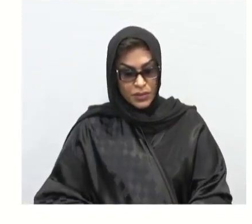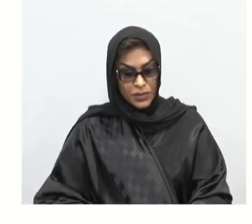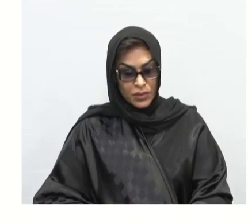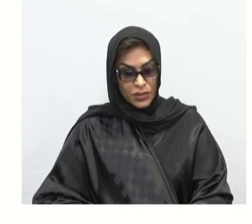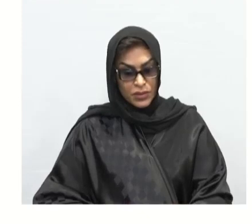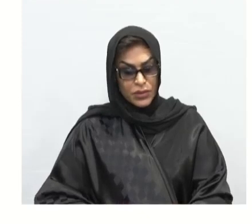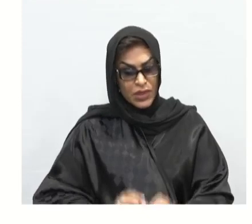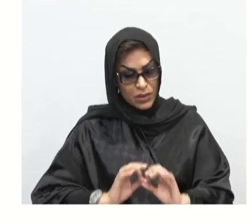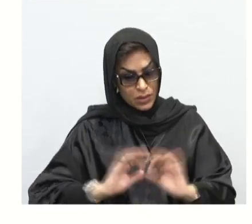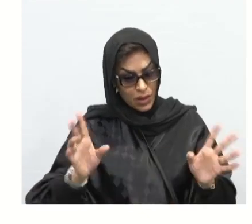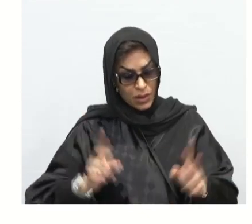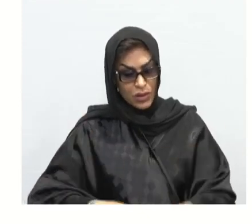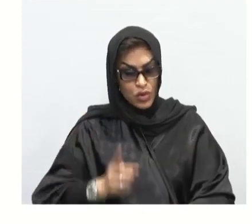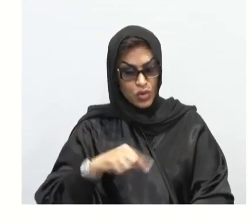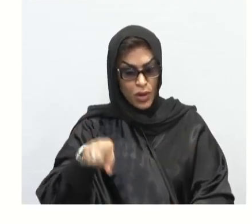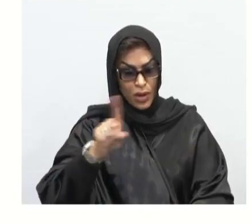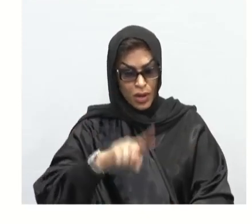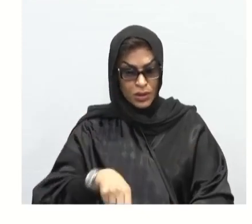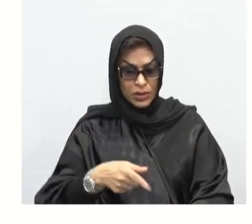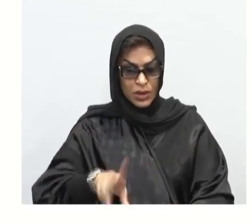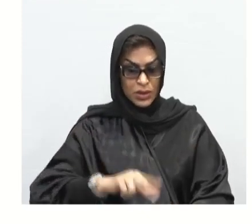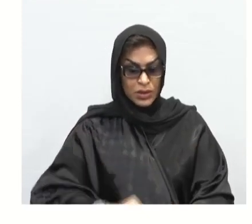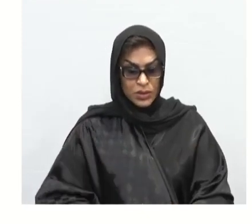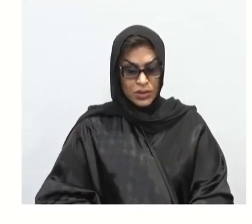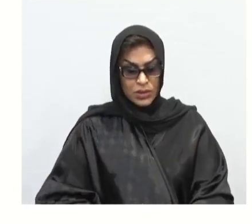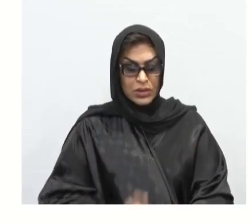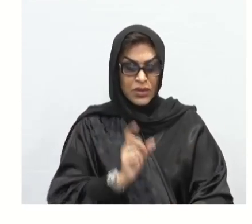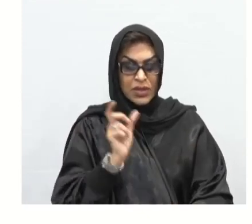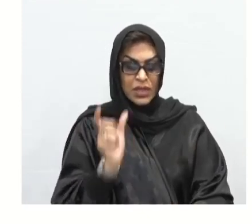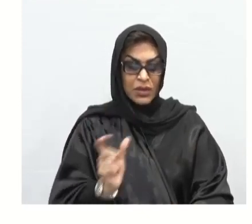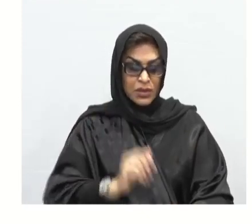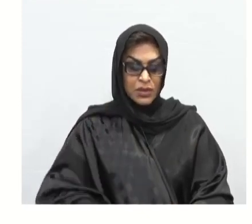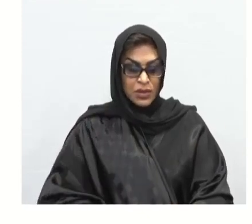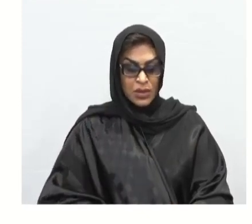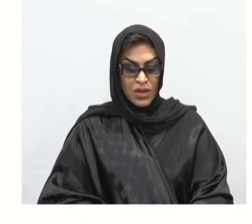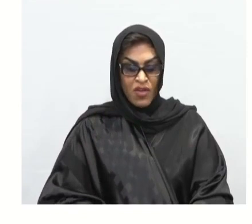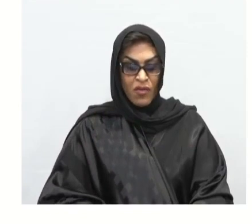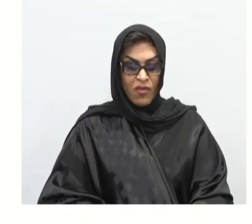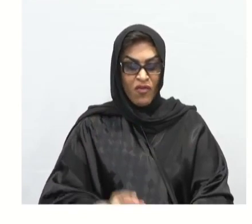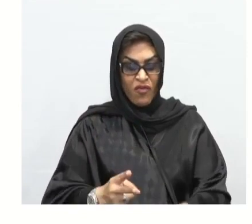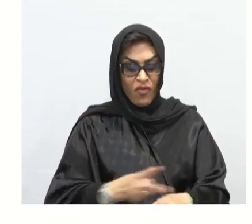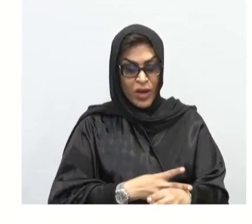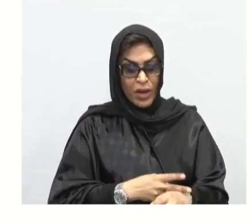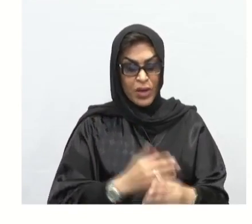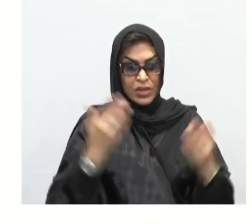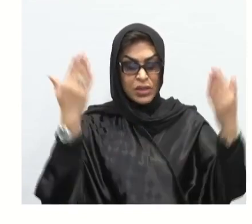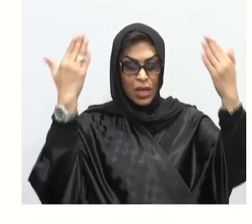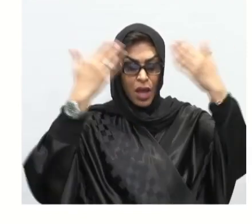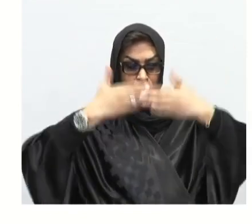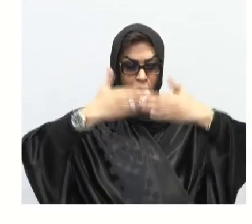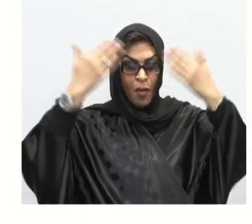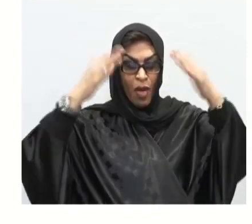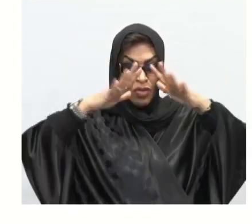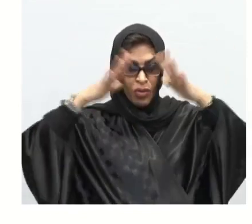ننطلق بعد ذلك للسؤال التالي بنفس المفردات فراغ سحابه